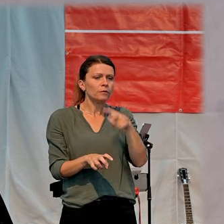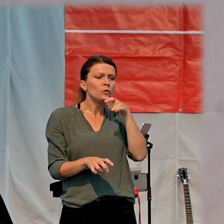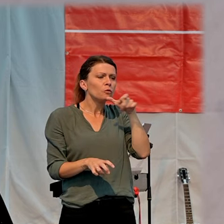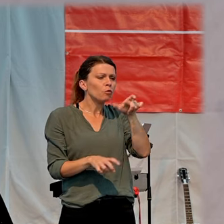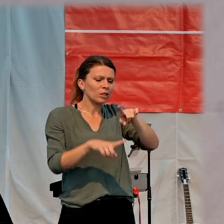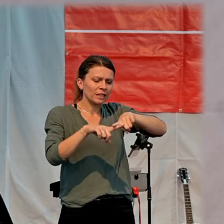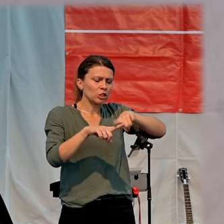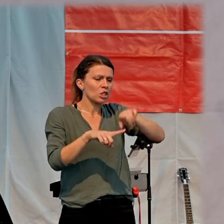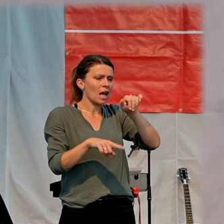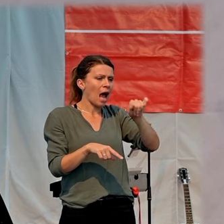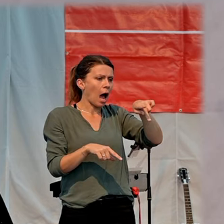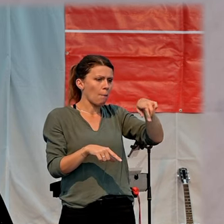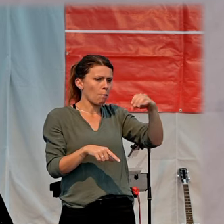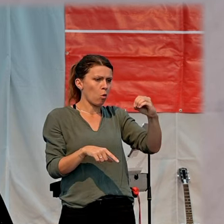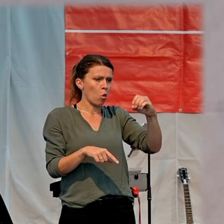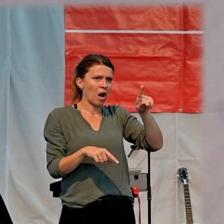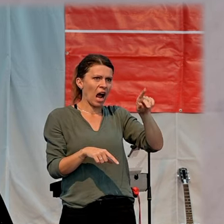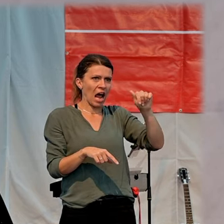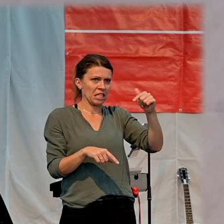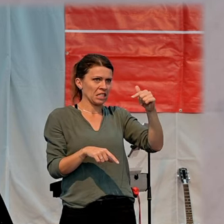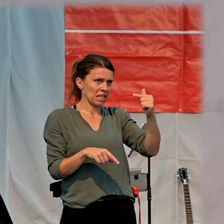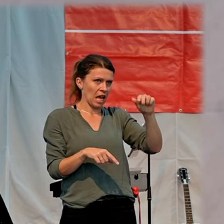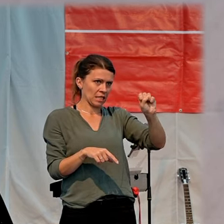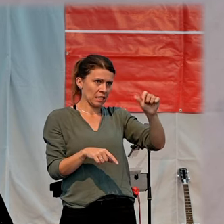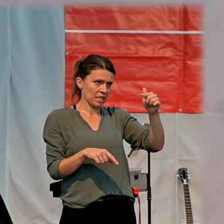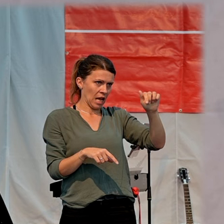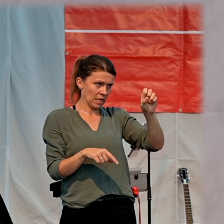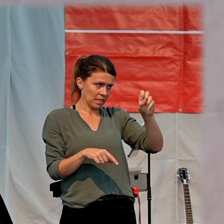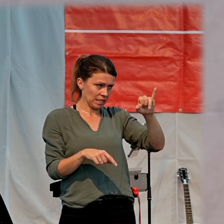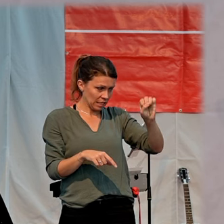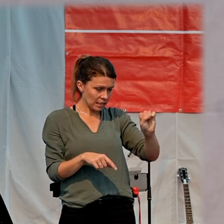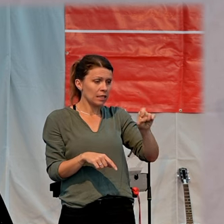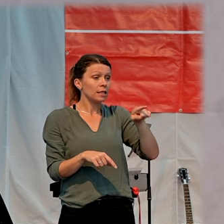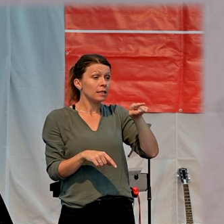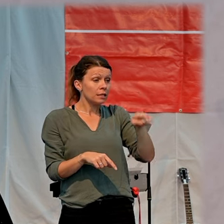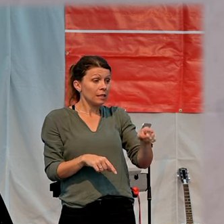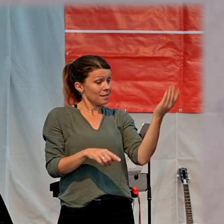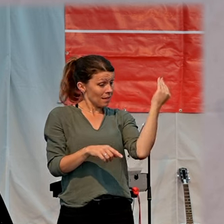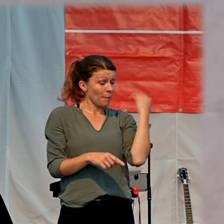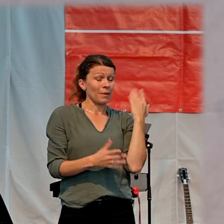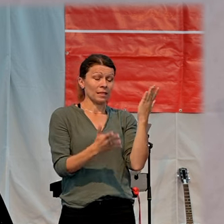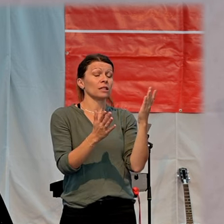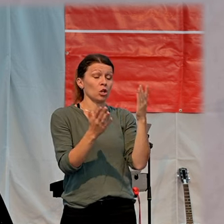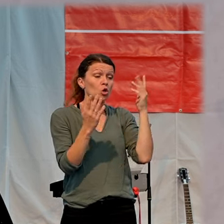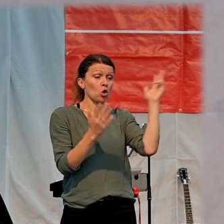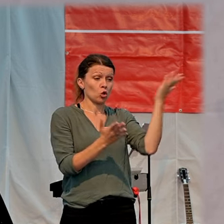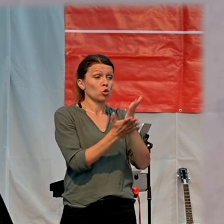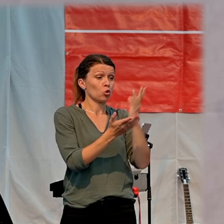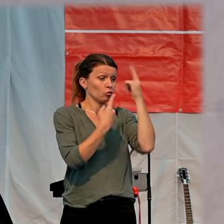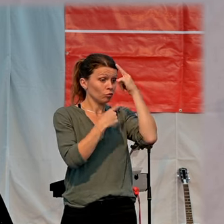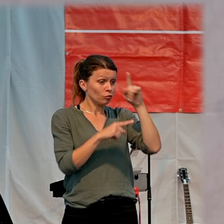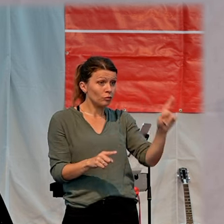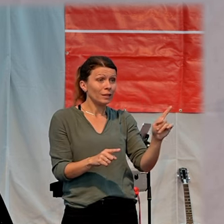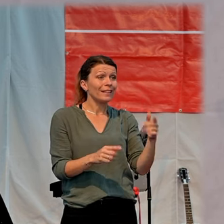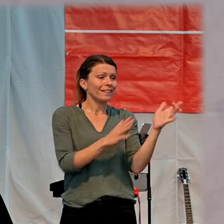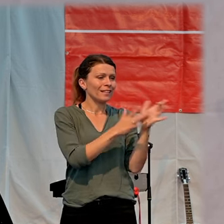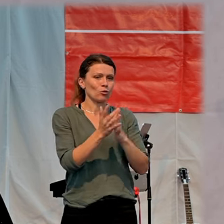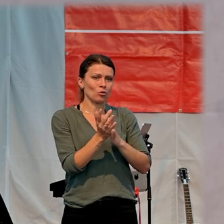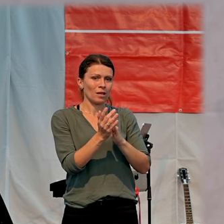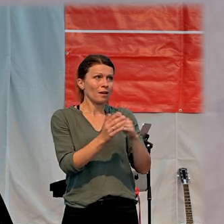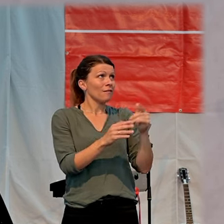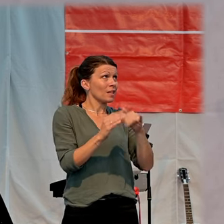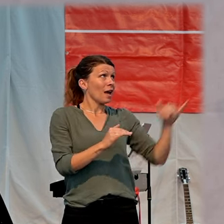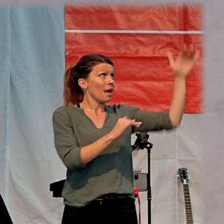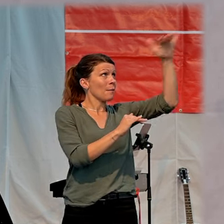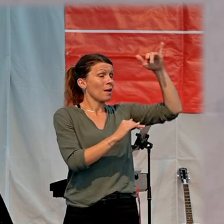Apokatastasis, von denen Gott durch den Mund seiner heiligen Propheten von jeher geredet hat.